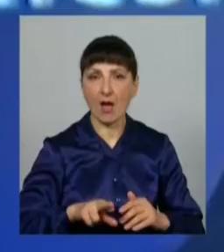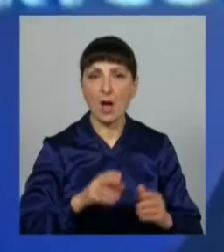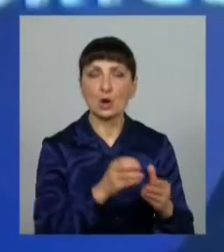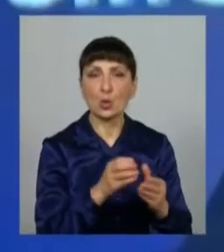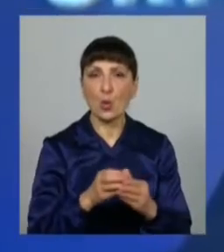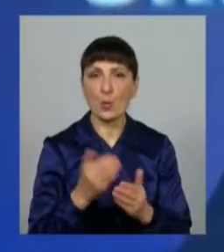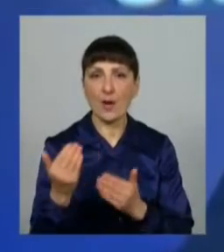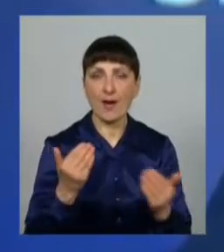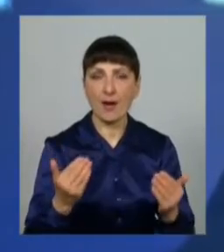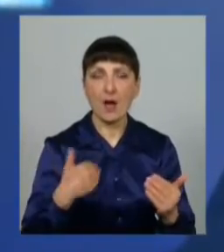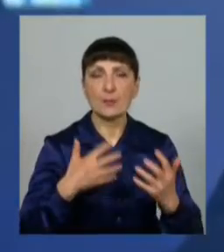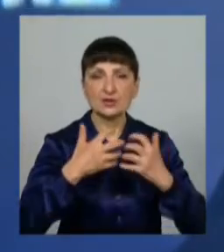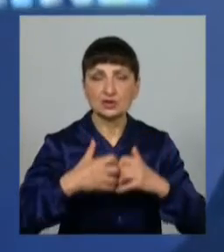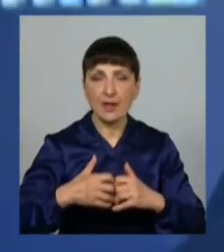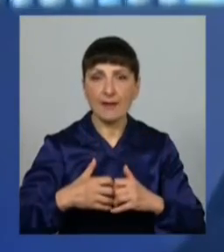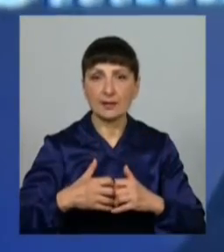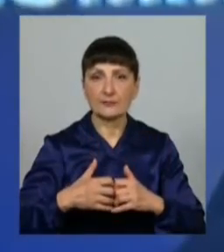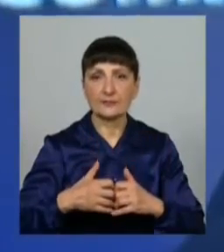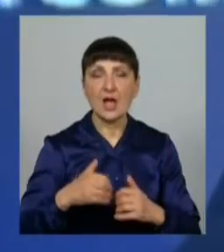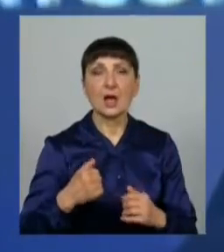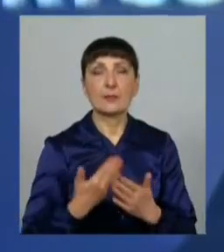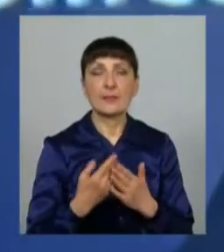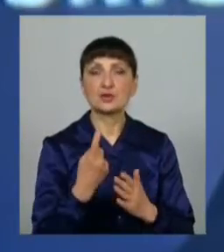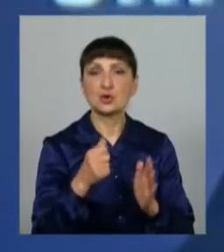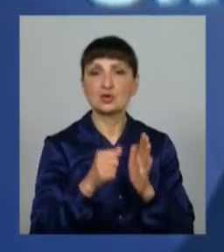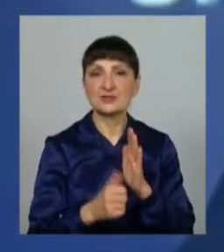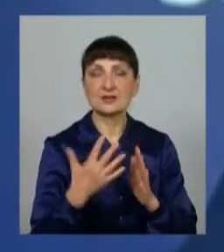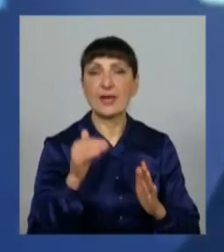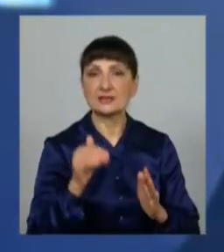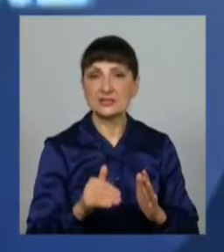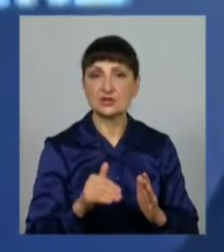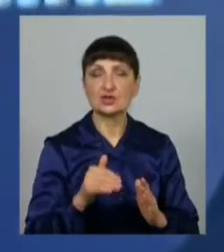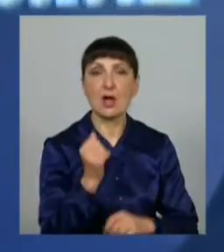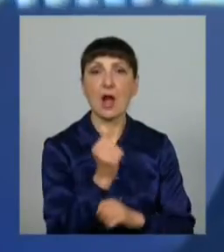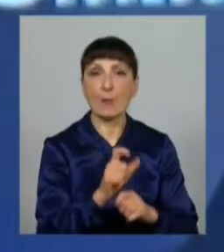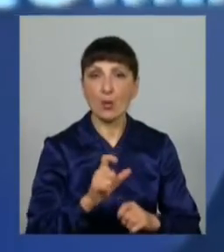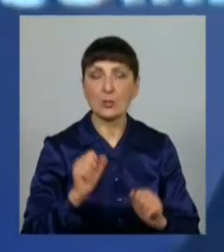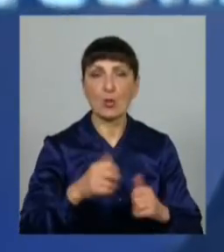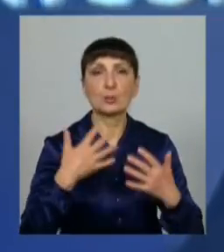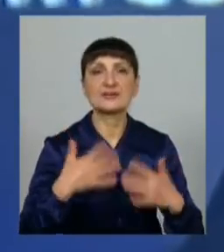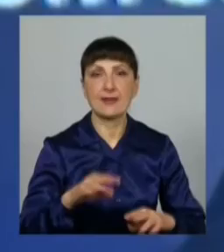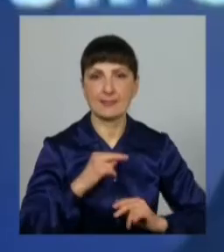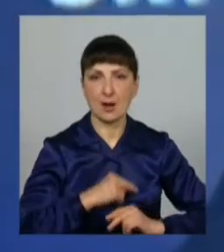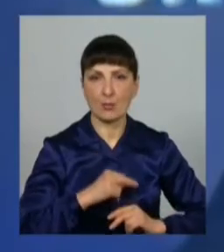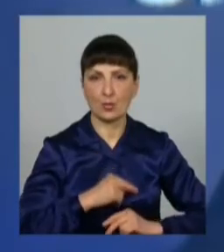группам проводили. То есть на уровне 165 тысяч работников могут потерять